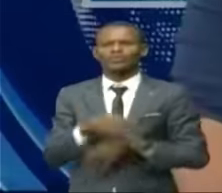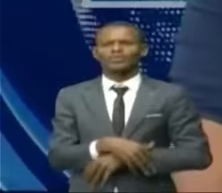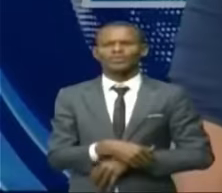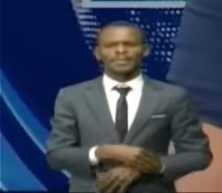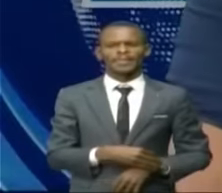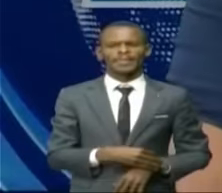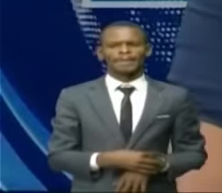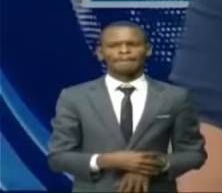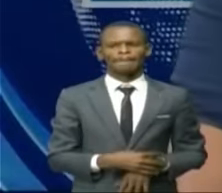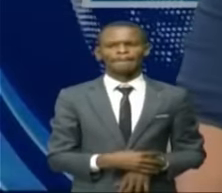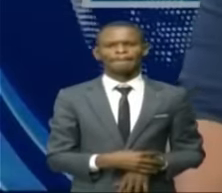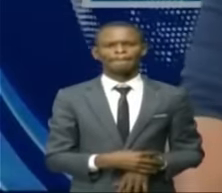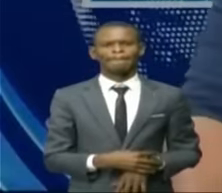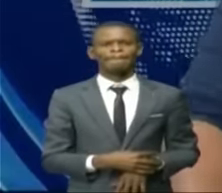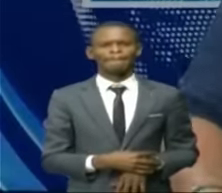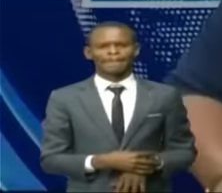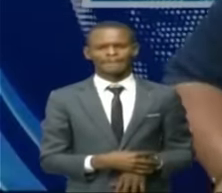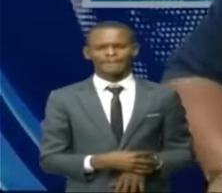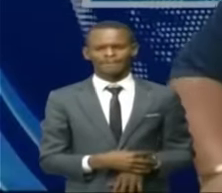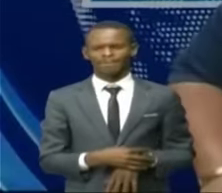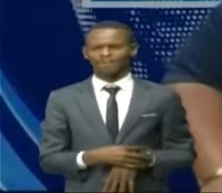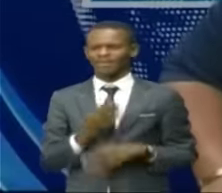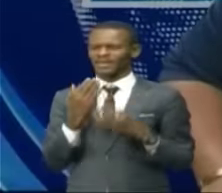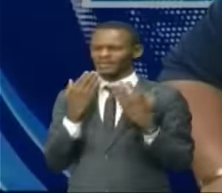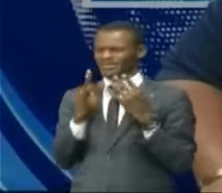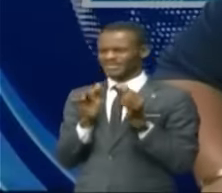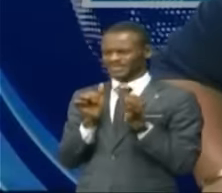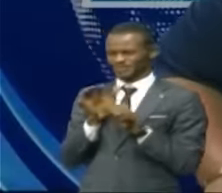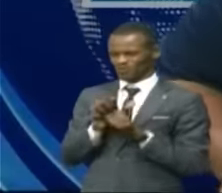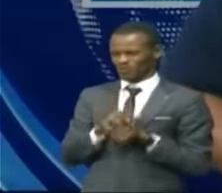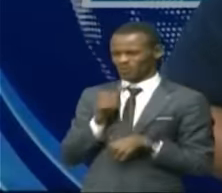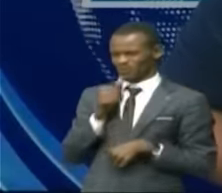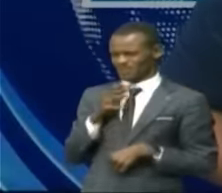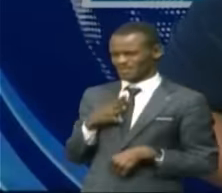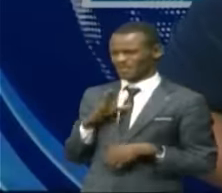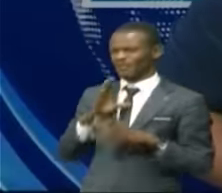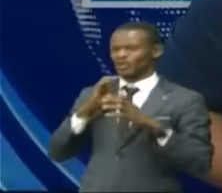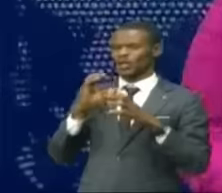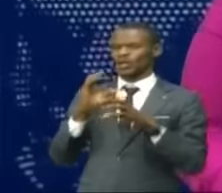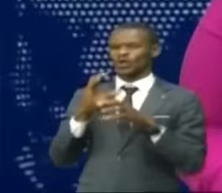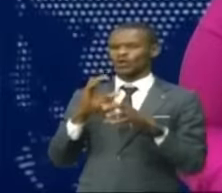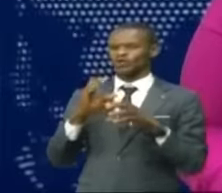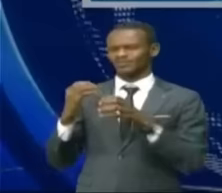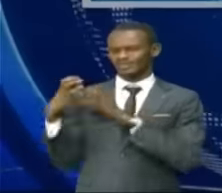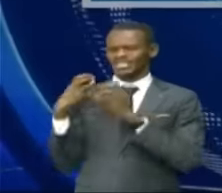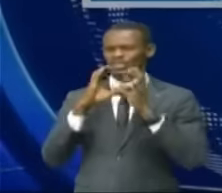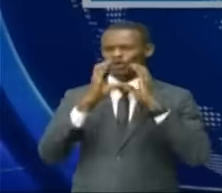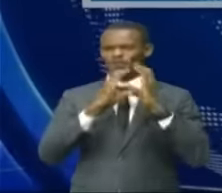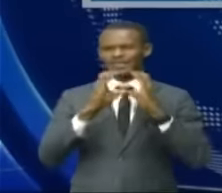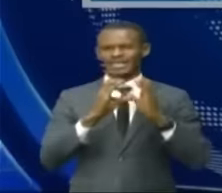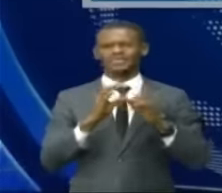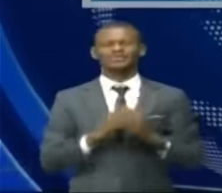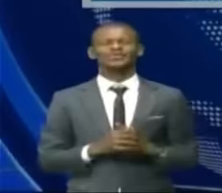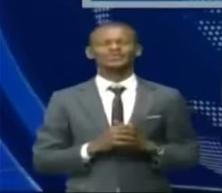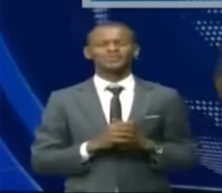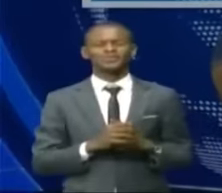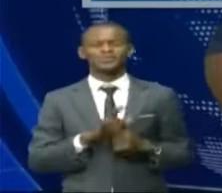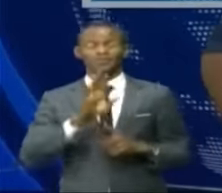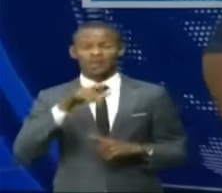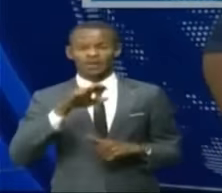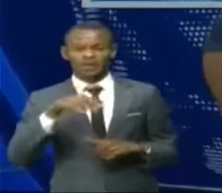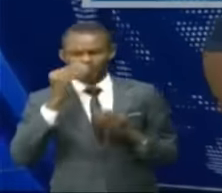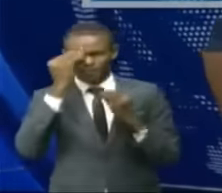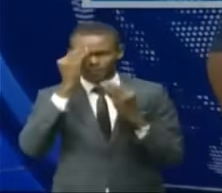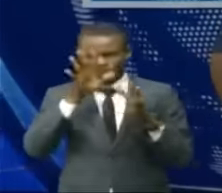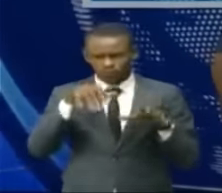Lila Pesonkeri, responsable de communication du Conseil congolais de la batterie, merci à vous d'avoir été notre invité. Merci. Je vous ai annoncé